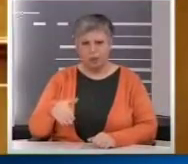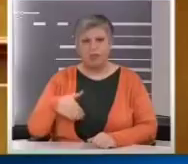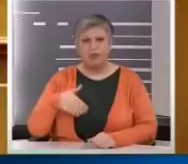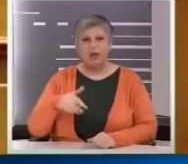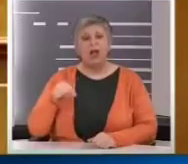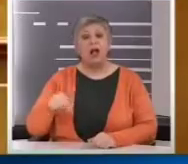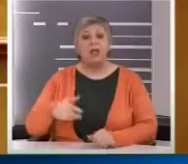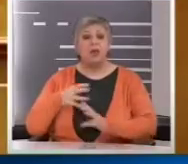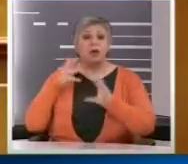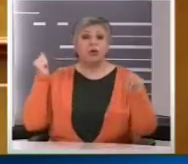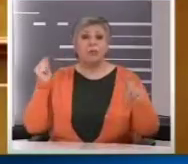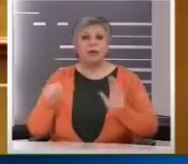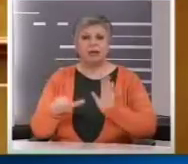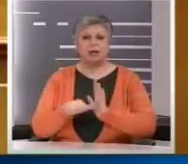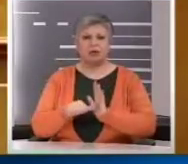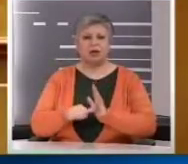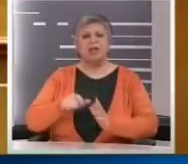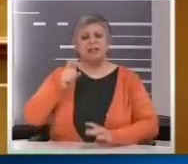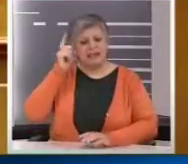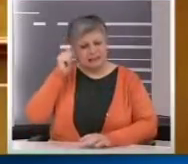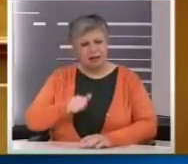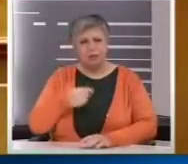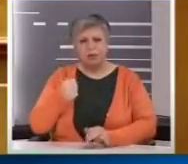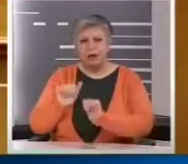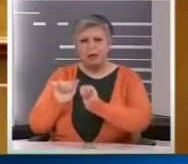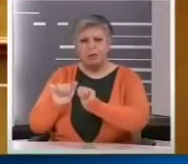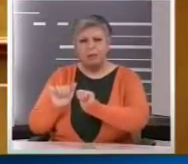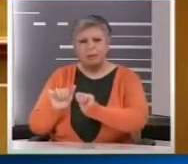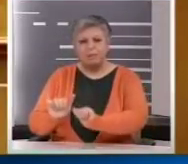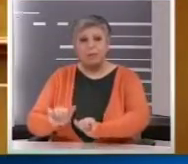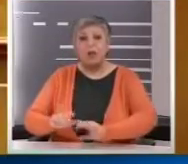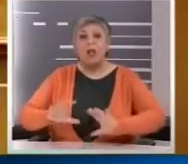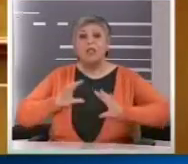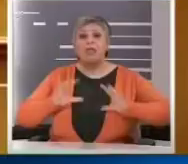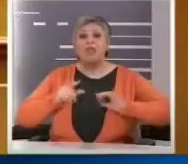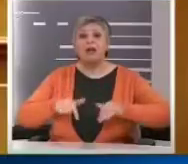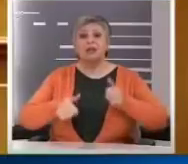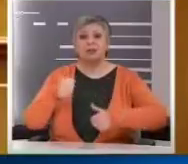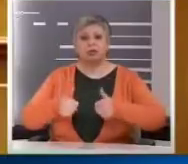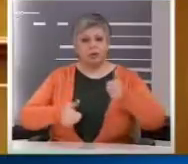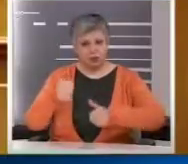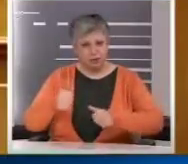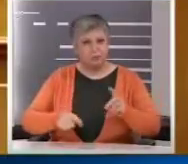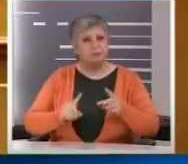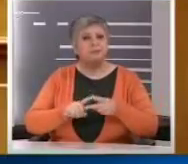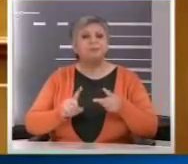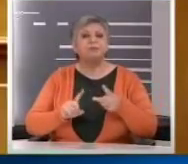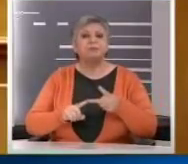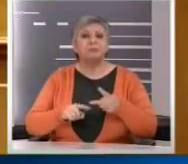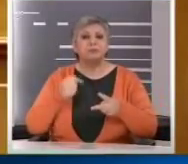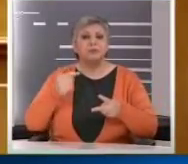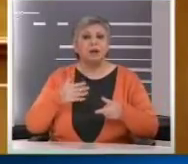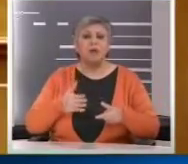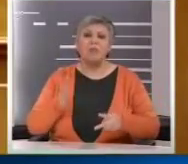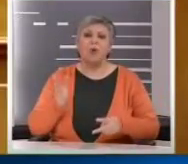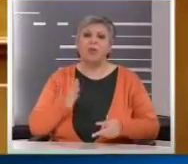παρά το λισώδη πόλεμο που έγινε για να μην υλοποιηθεί αυτός ο διαγωνισμός, και αντίστοιχα από την περιφέρεια Δυτικής Μακεδονίας με περίπου άλλα